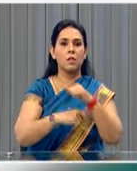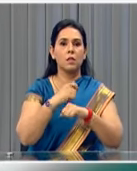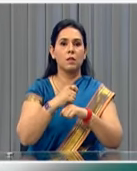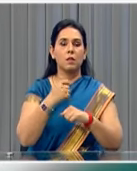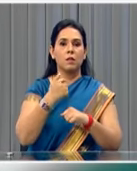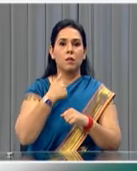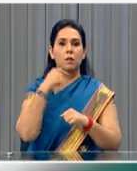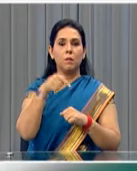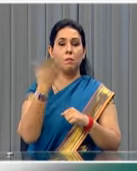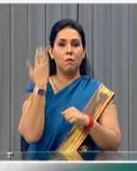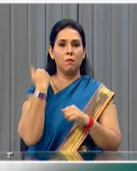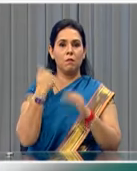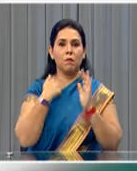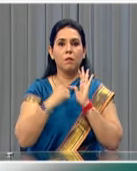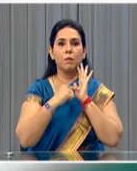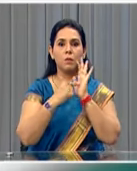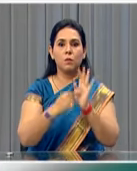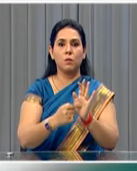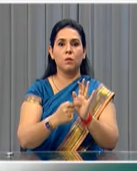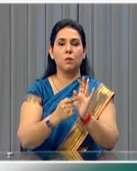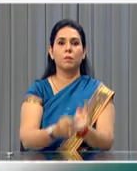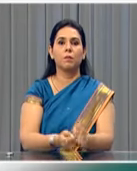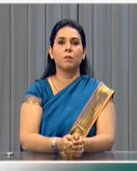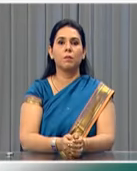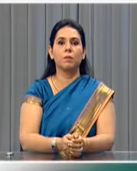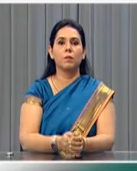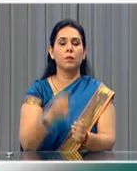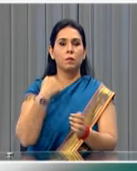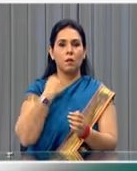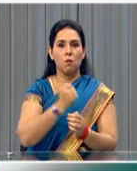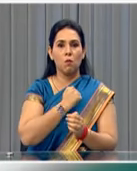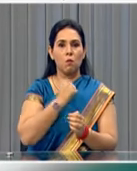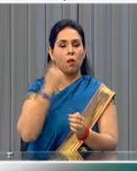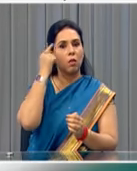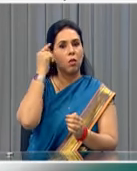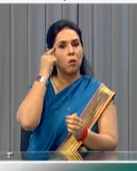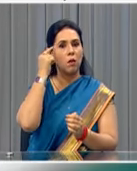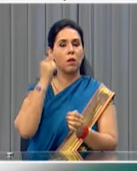मैंने आपके सामने कुछ विचार रखे थे।